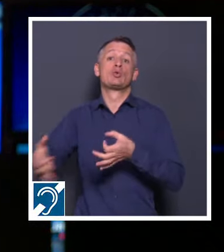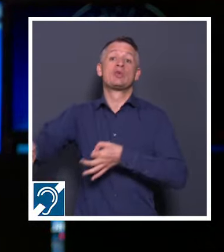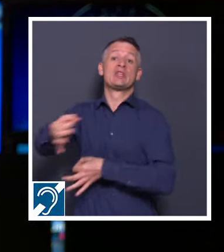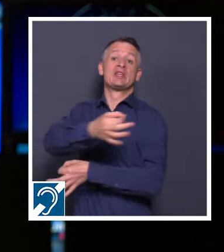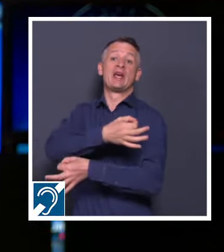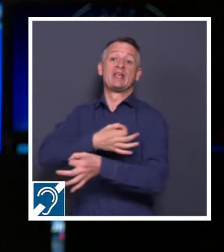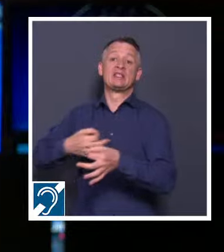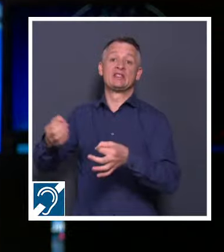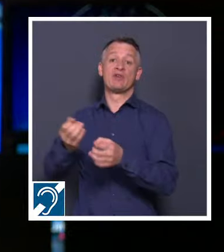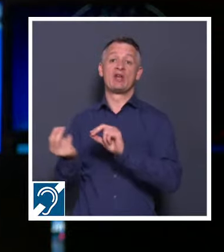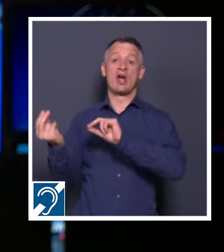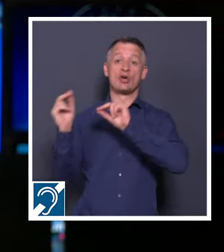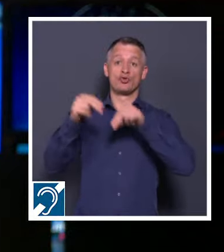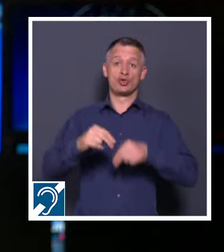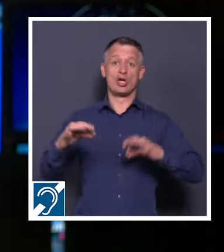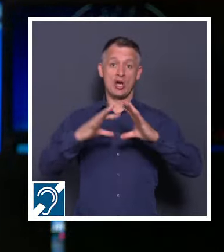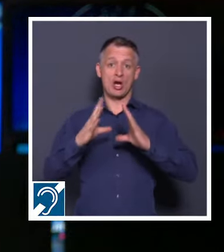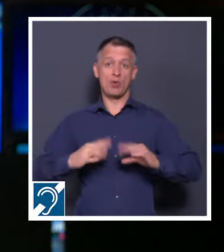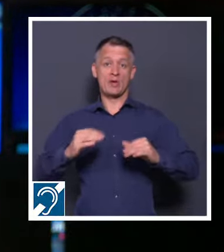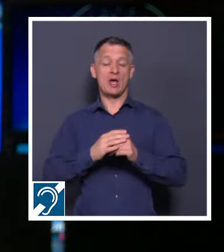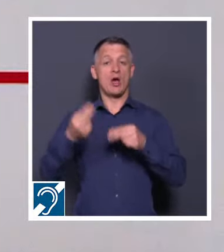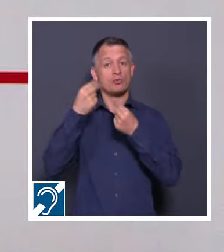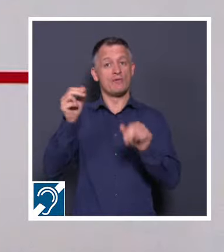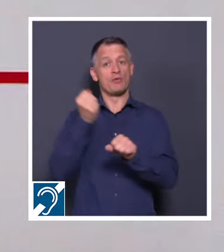făcut de ministrul Justiției, Alina Gorghiu.